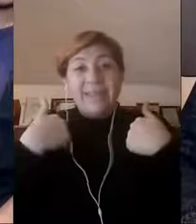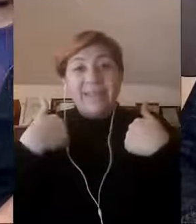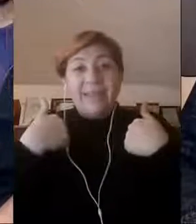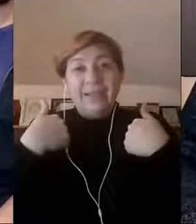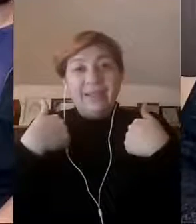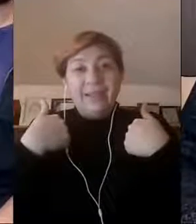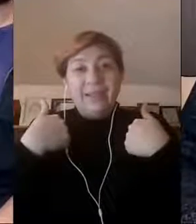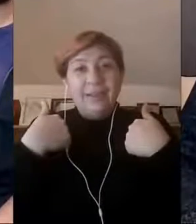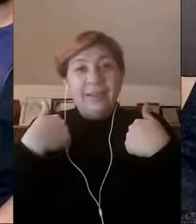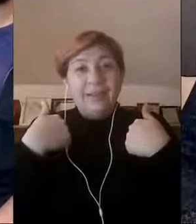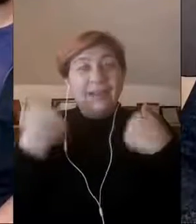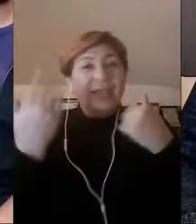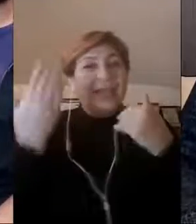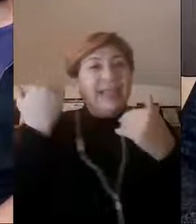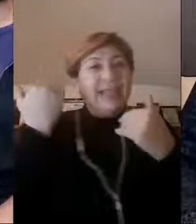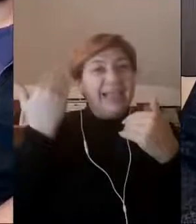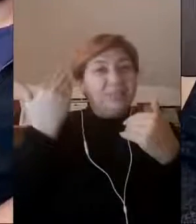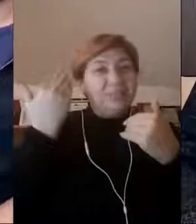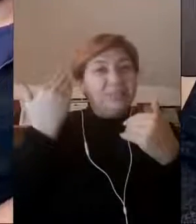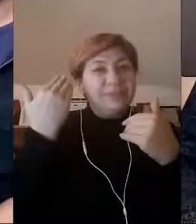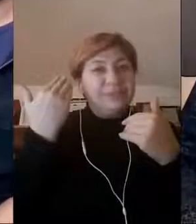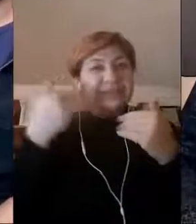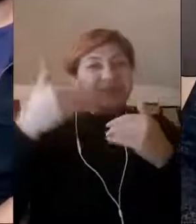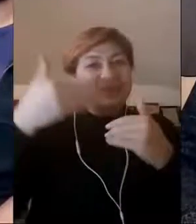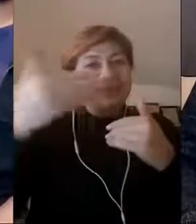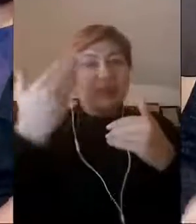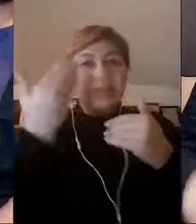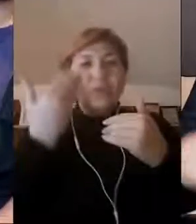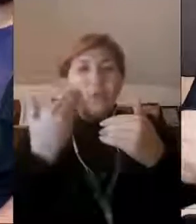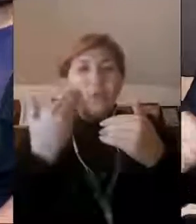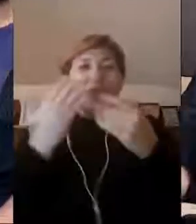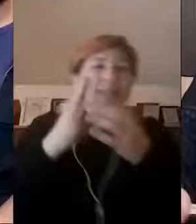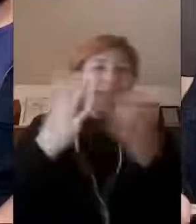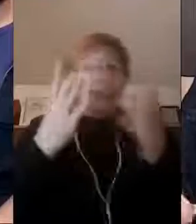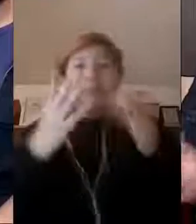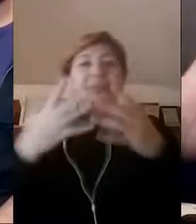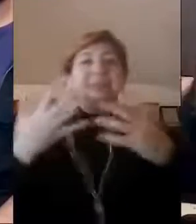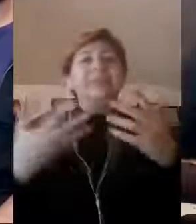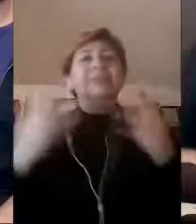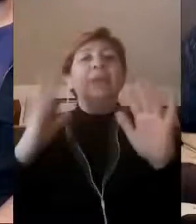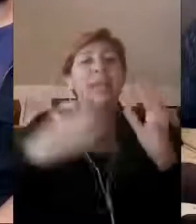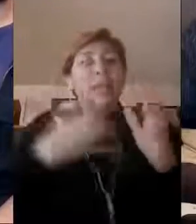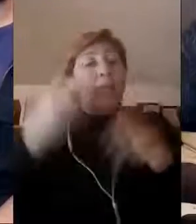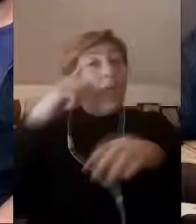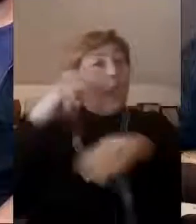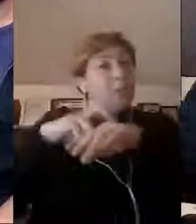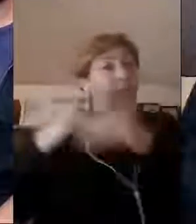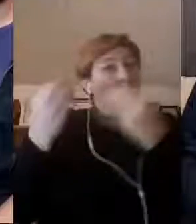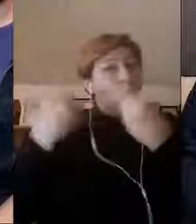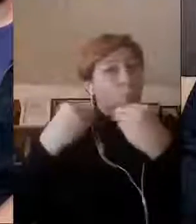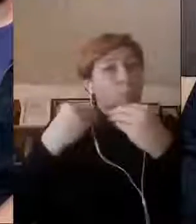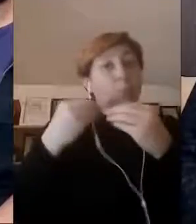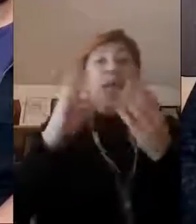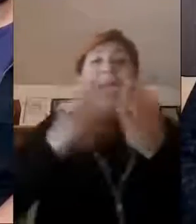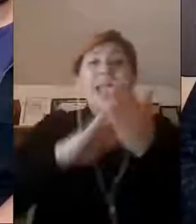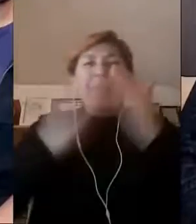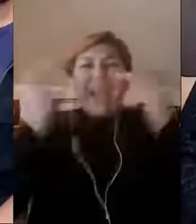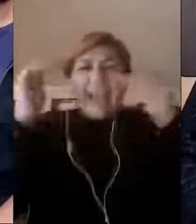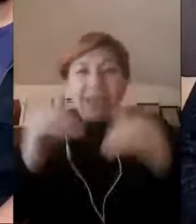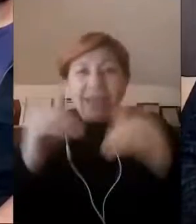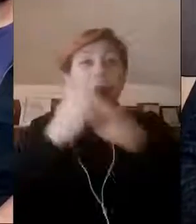değilim. Geçmişimi veya işte ben de girdiğimde 50 izleniyordum, 30 izleniyordum, 100 izleniyordum. Bunu hep kendime hatırlatıyorum. Elimden geldiğince de